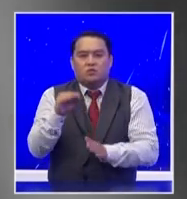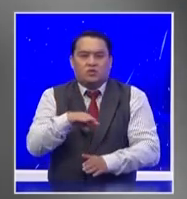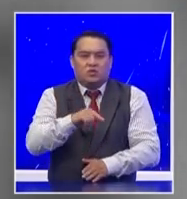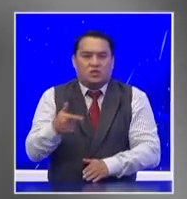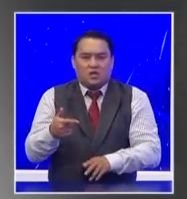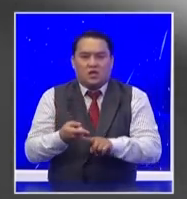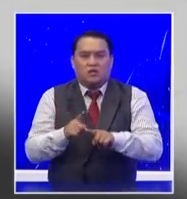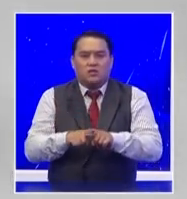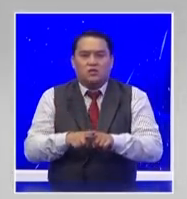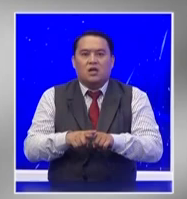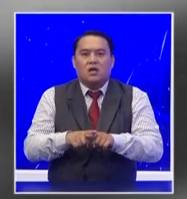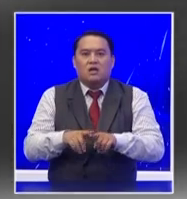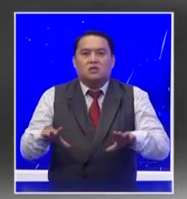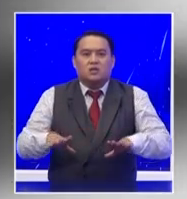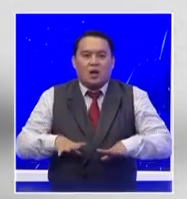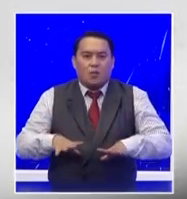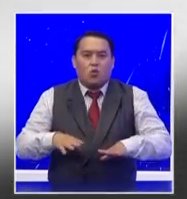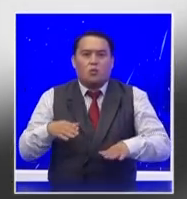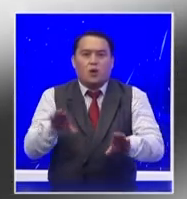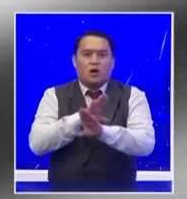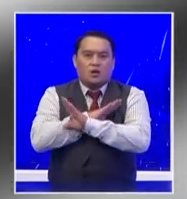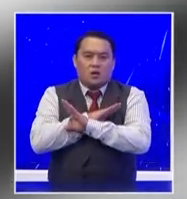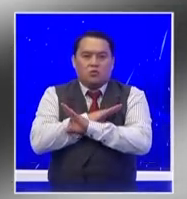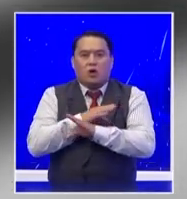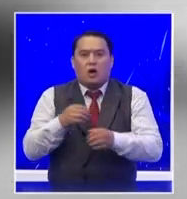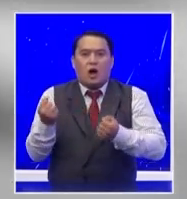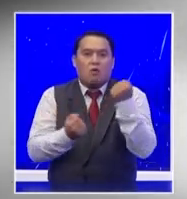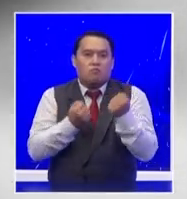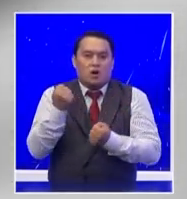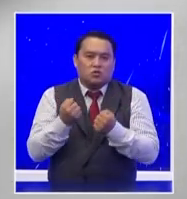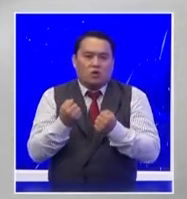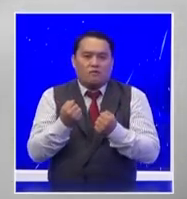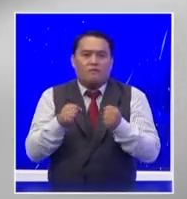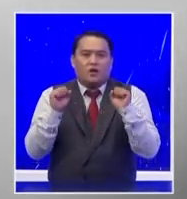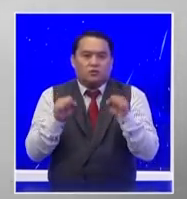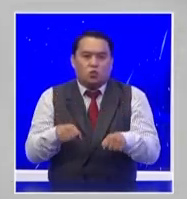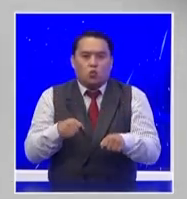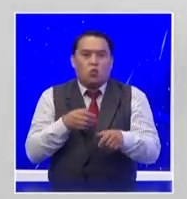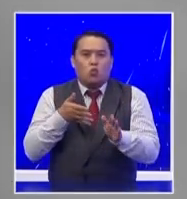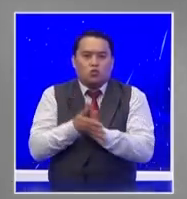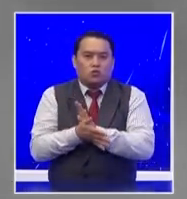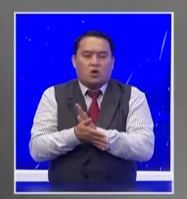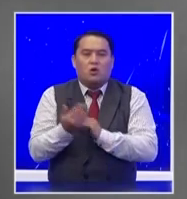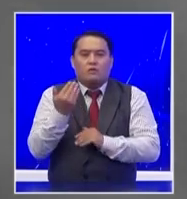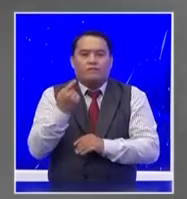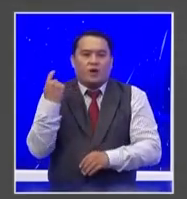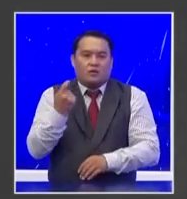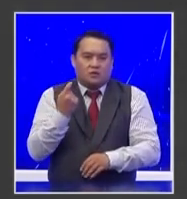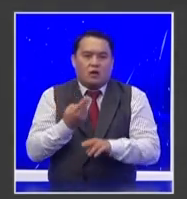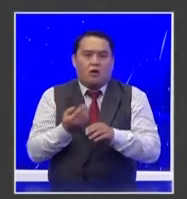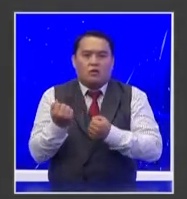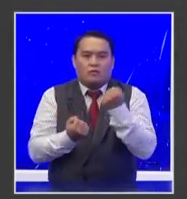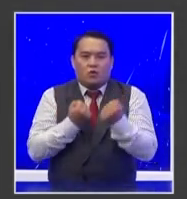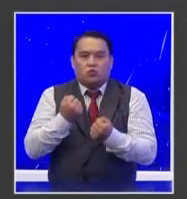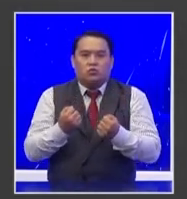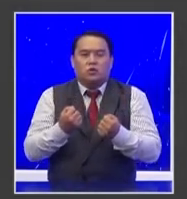28 тысяч тенге. 7 скакунов из табуна погибли под колесами КамАЗа и легковушки. Возмещать убытки, понесенные водителями, также